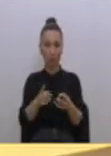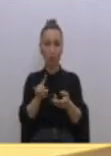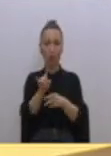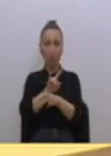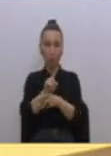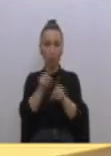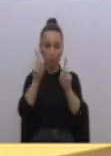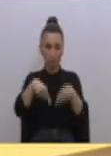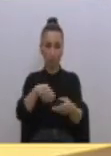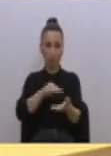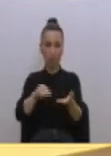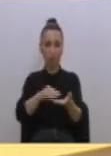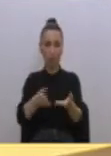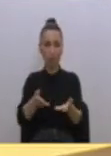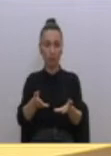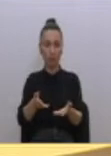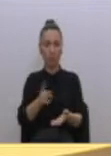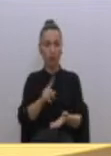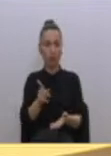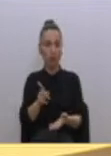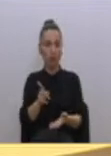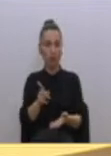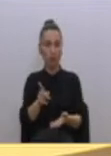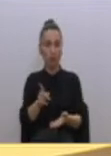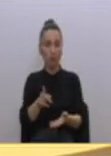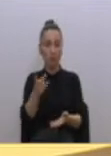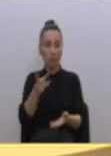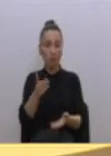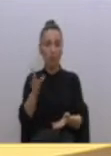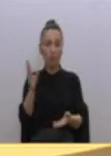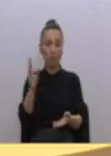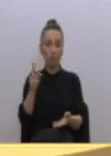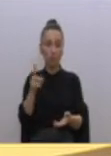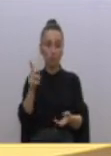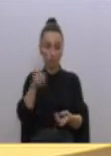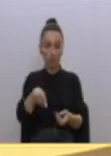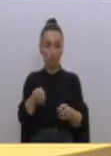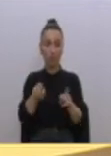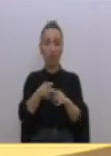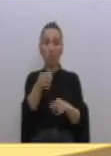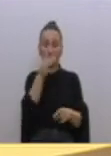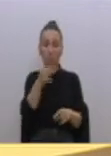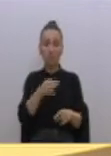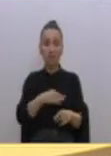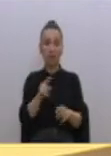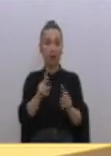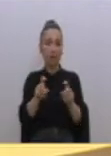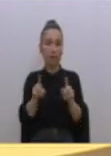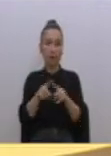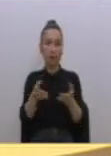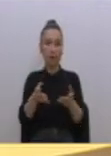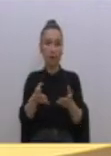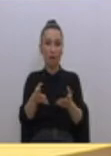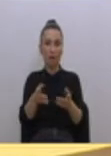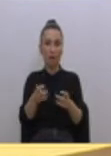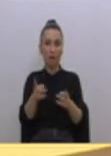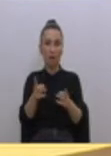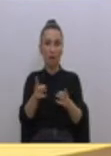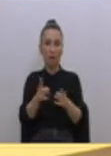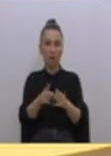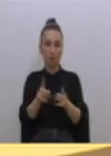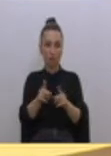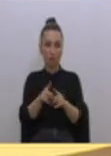chatseret ra. Ogond ikadret da githkhari ragats asetvat moitsilet tavidan